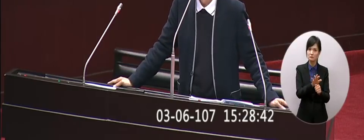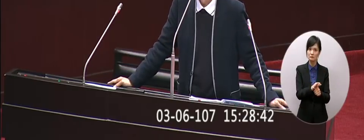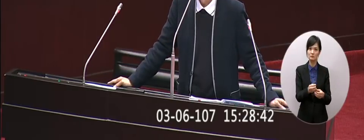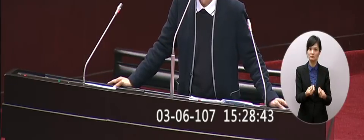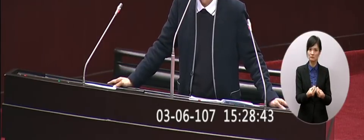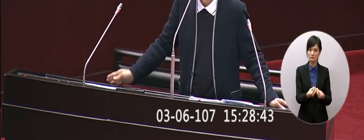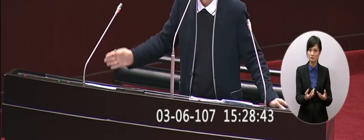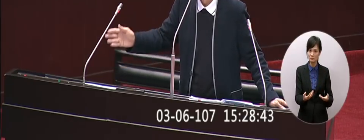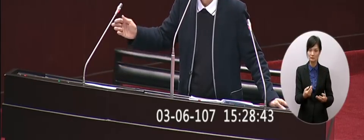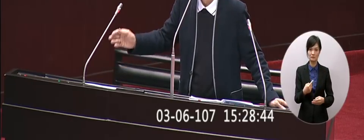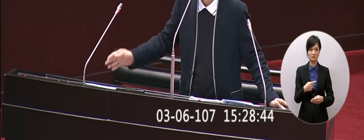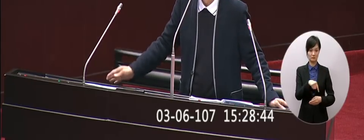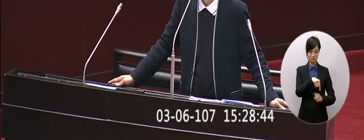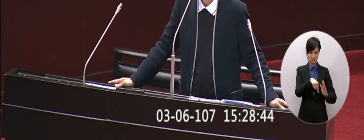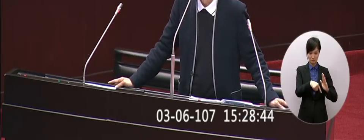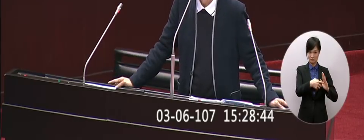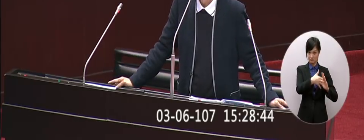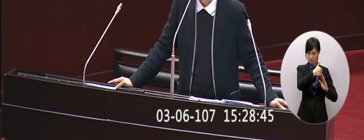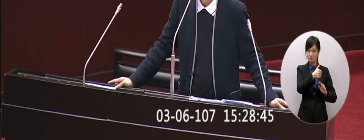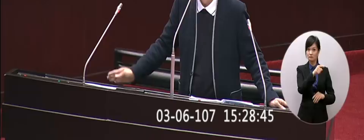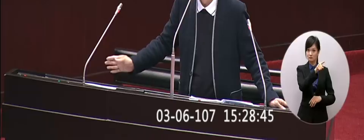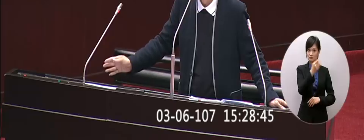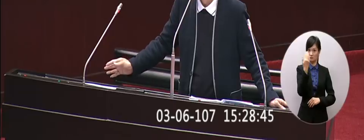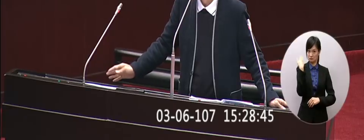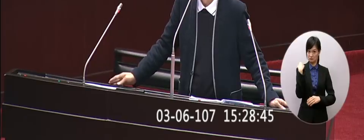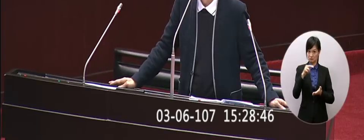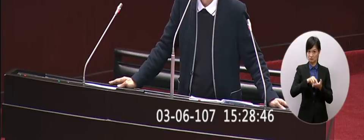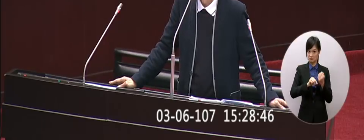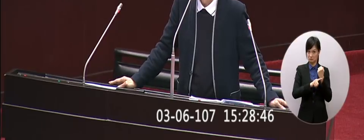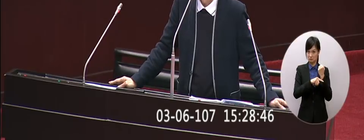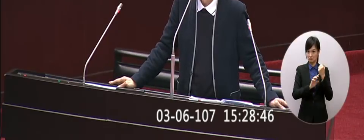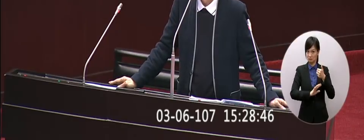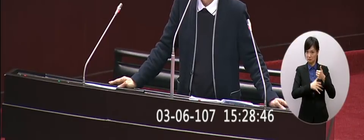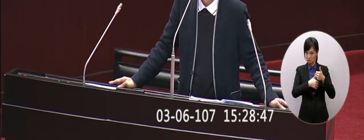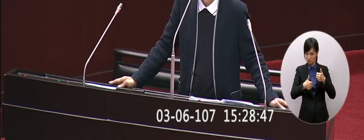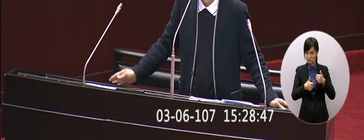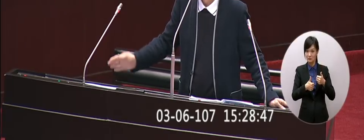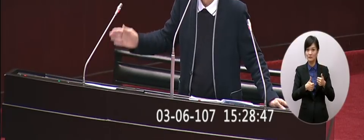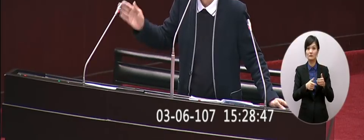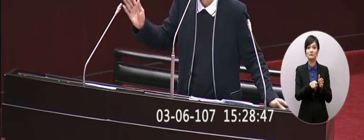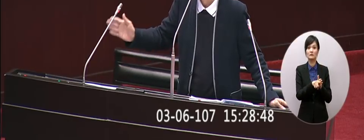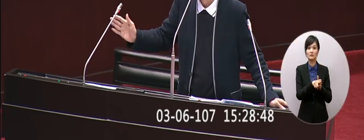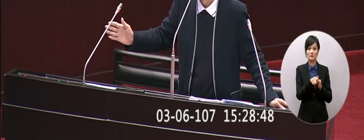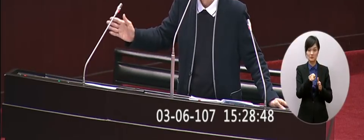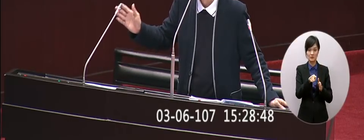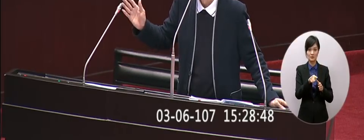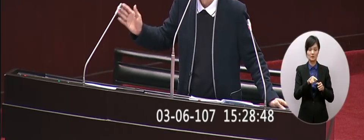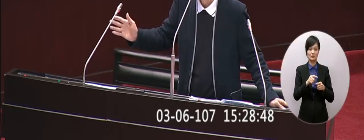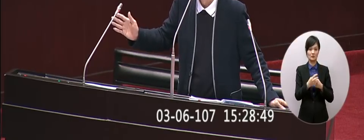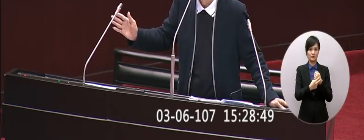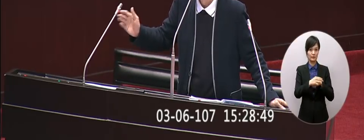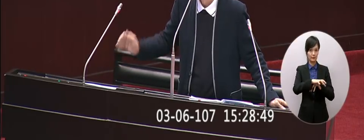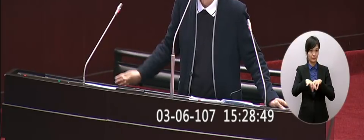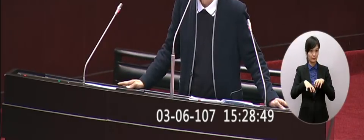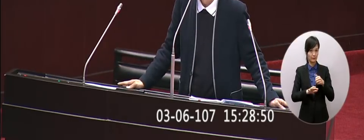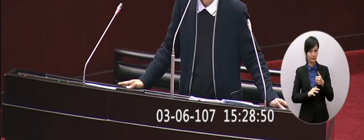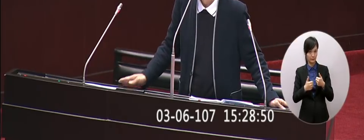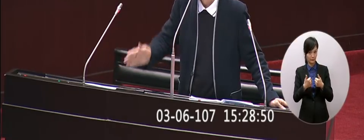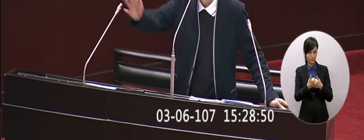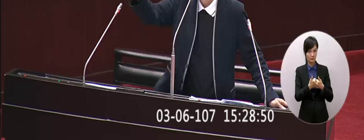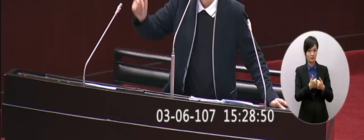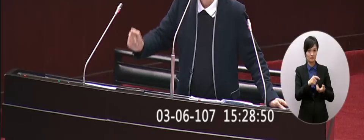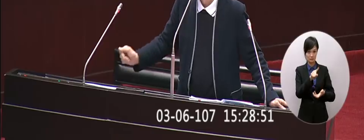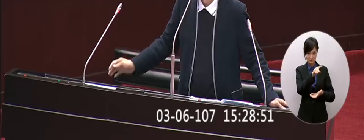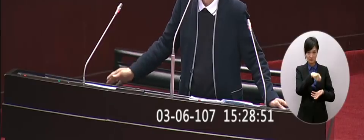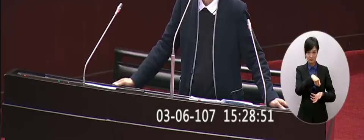长，你当立法委员的时候，你在卫环委员会，你提我们现有的失业给付，